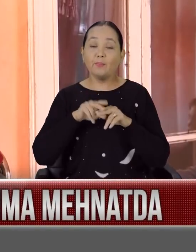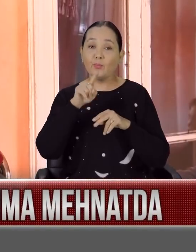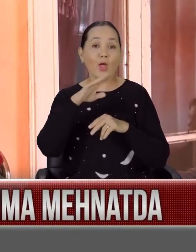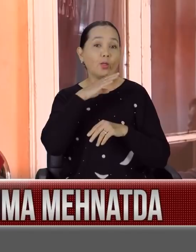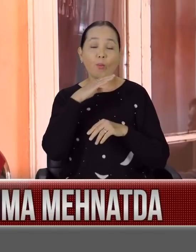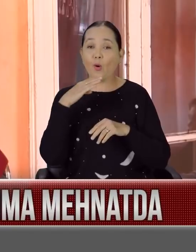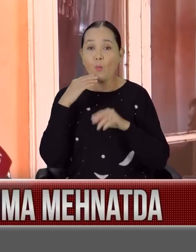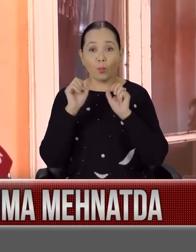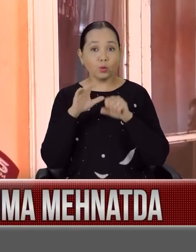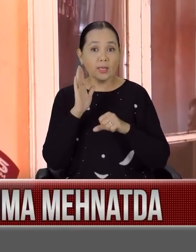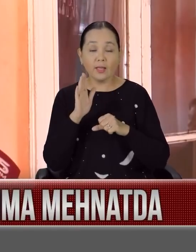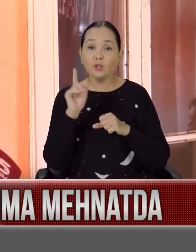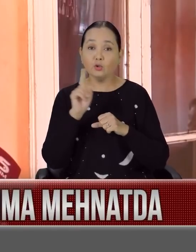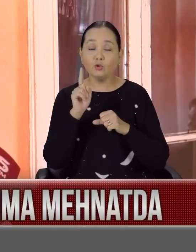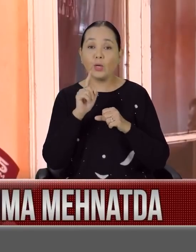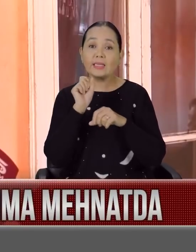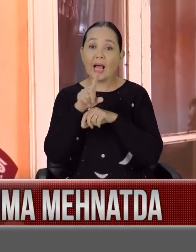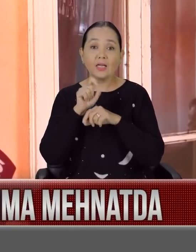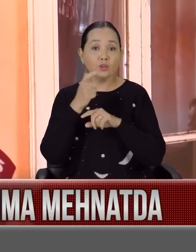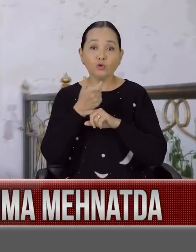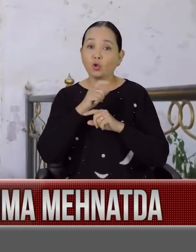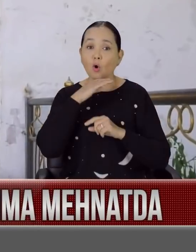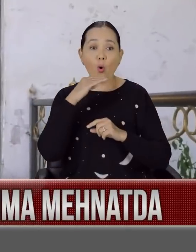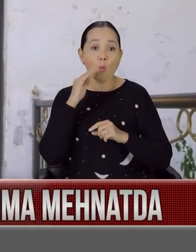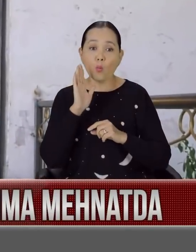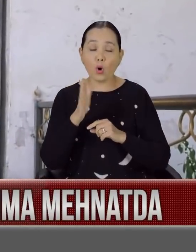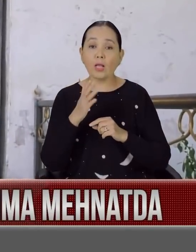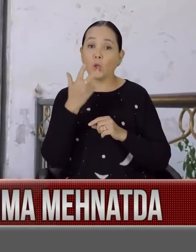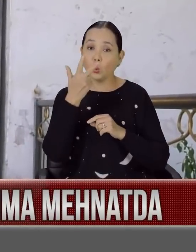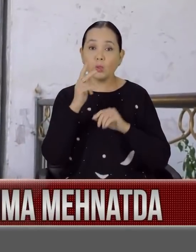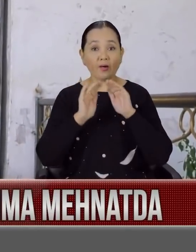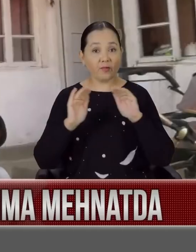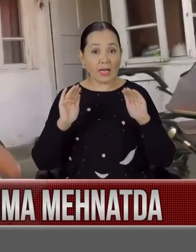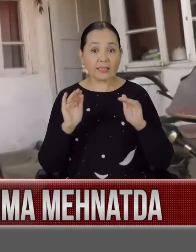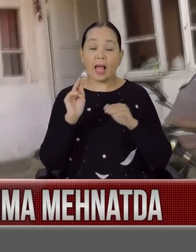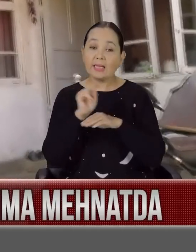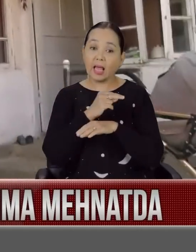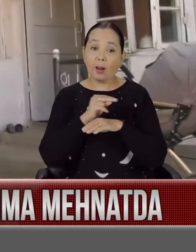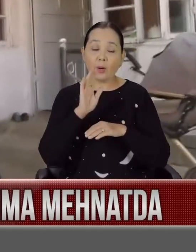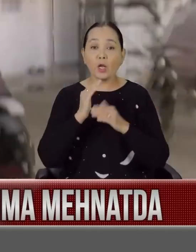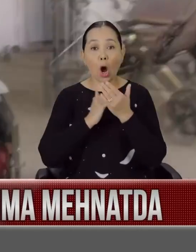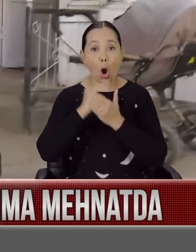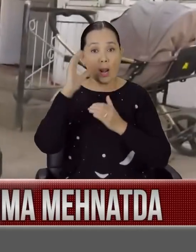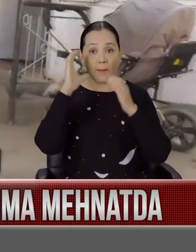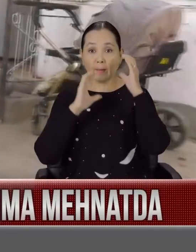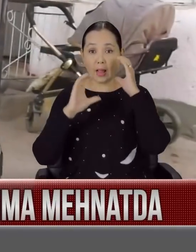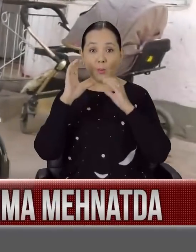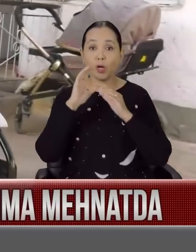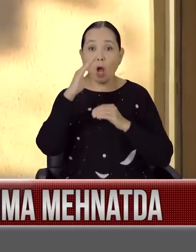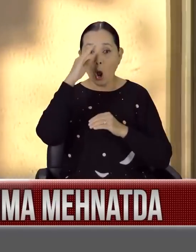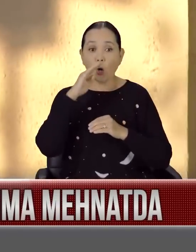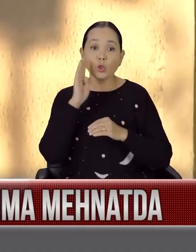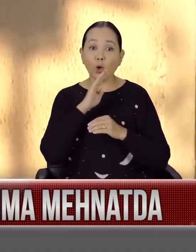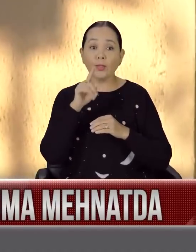ham ko'proq bo'lsa kerak, chunki zakazlarim juda ko'p bo'lar edi. 3 nafar farzandini tarbiyalab oliy ma'lumotli qilgan